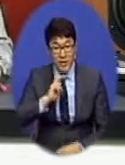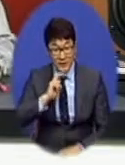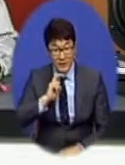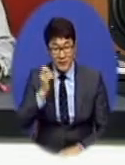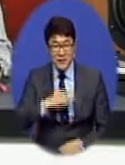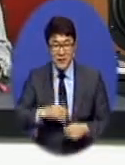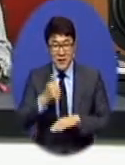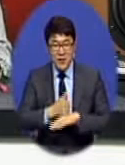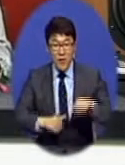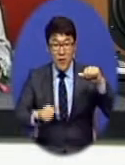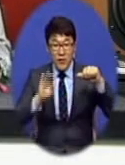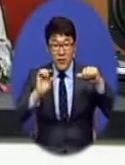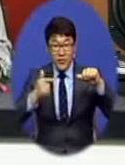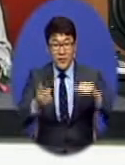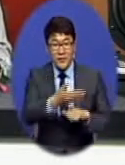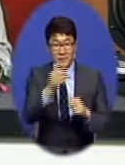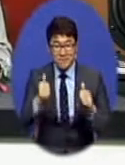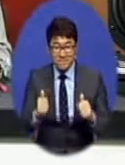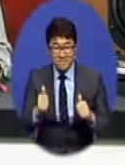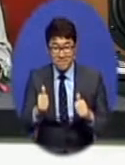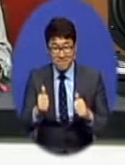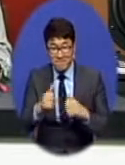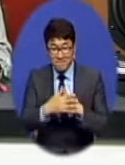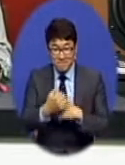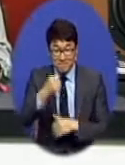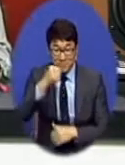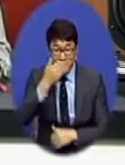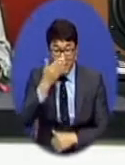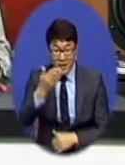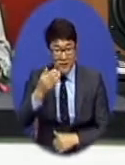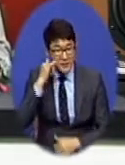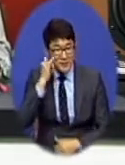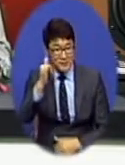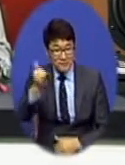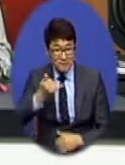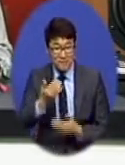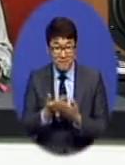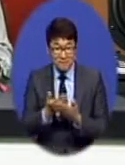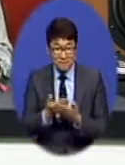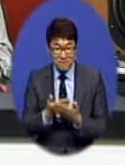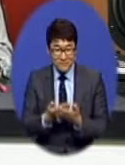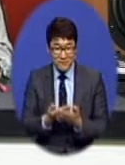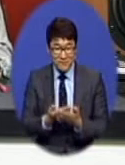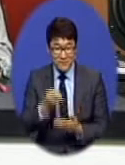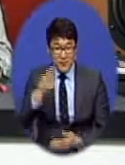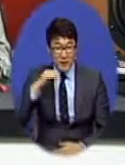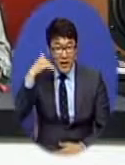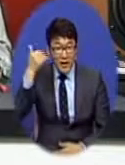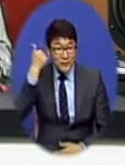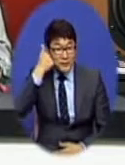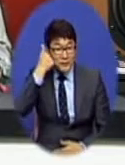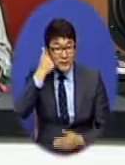마지막으로 5번 시청자 심사로도 많은 참여 부탁드리겠습니다. 네. 자, 다음 참가자